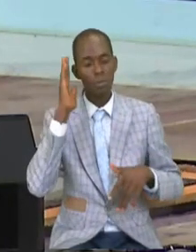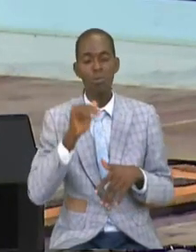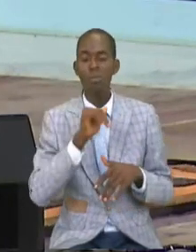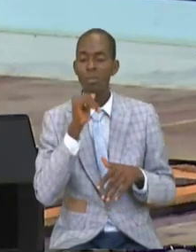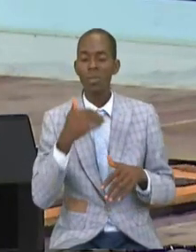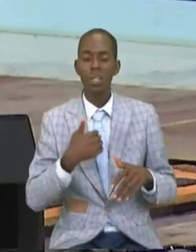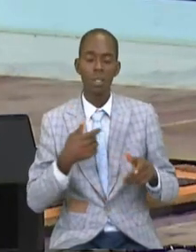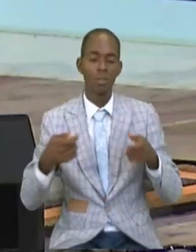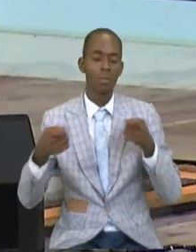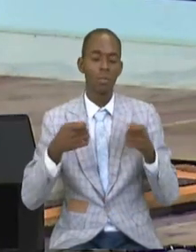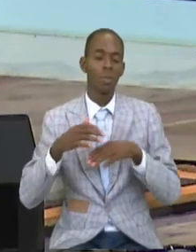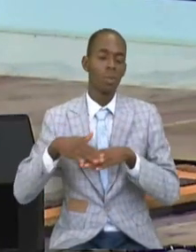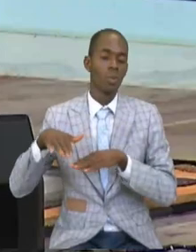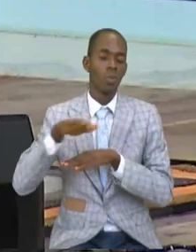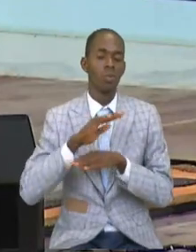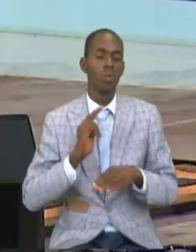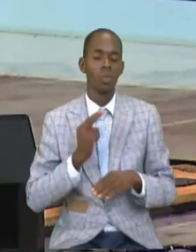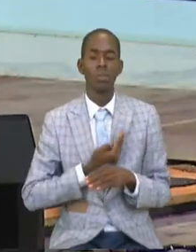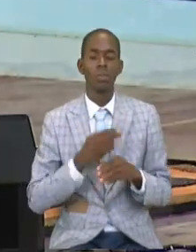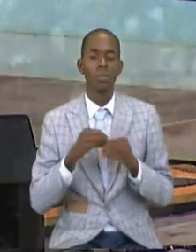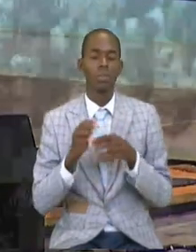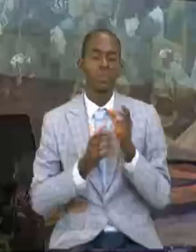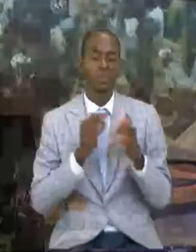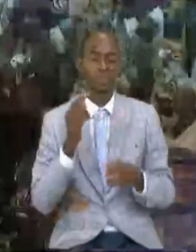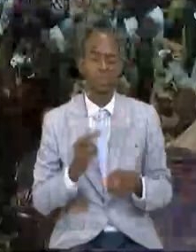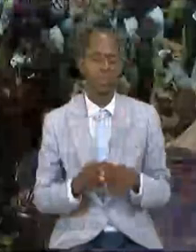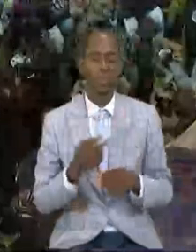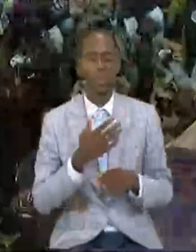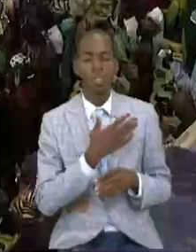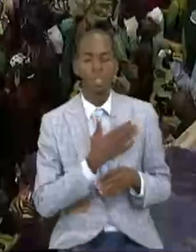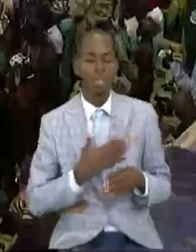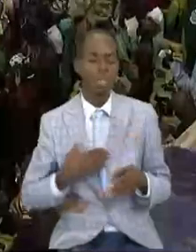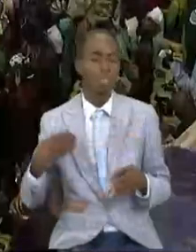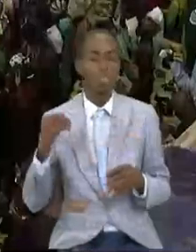La maladie n'aura plus la domination sur nous.